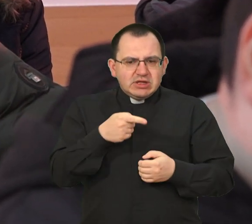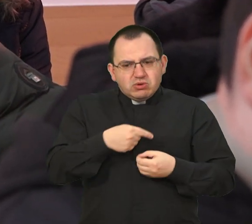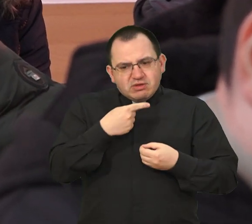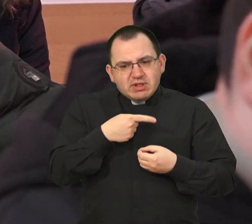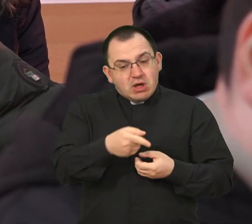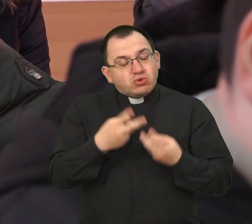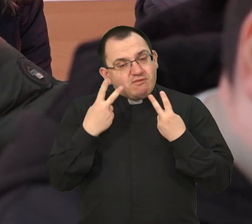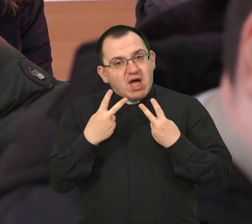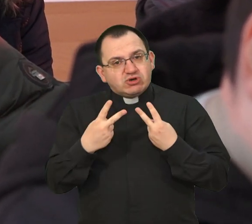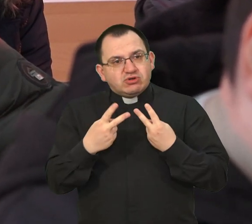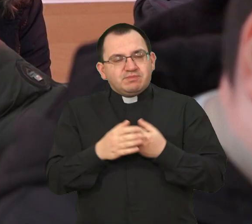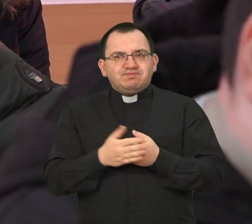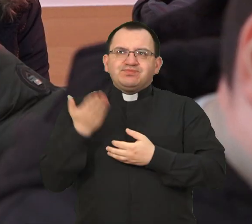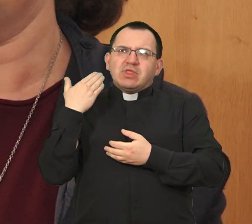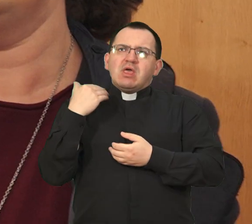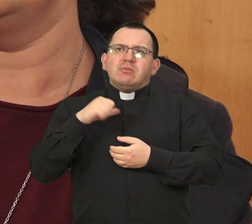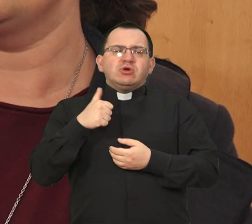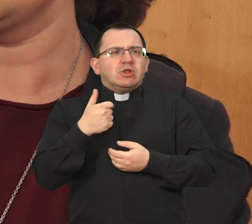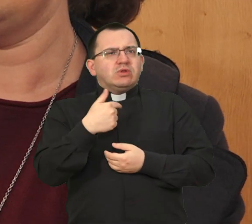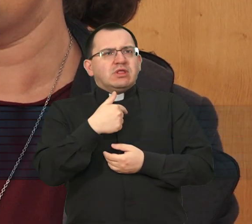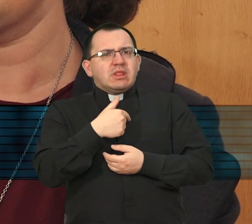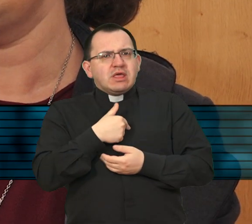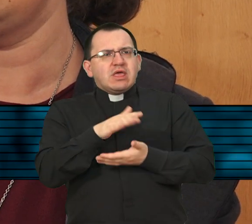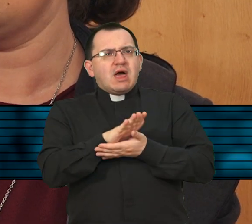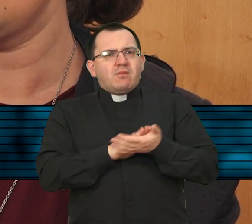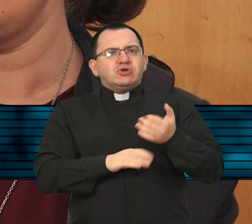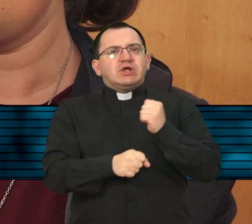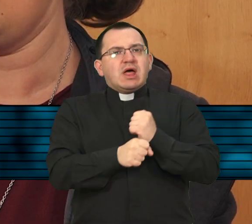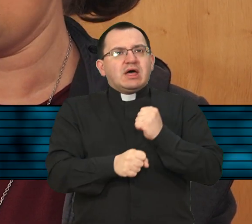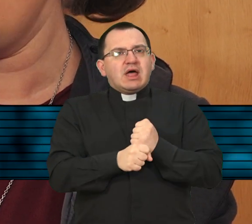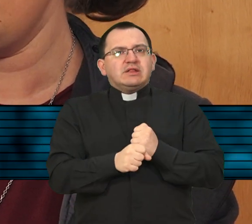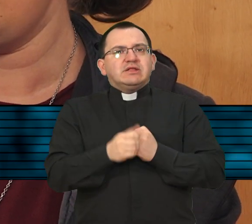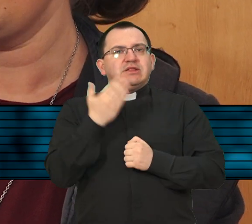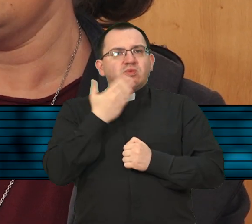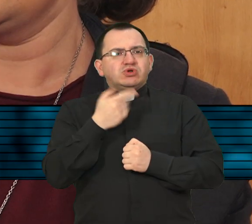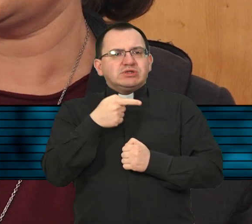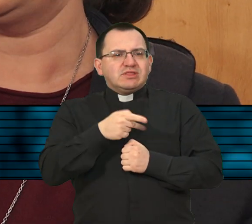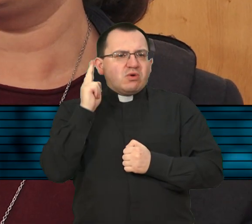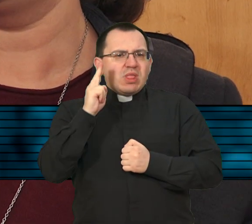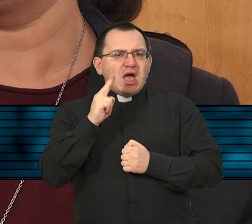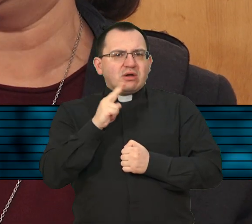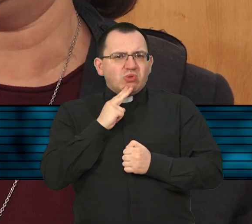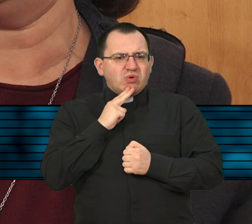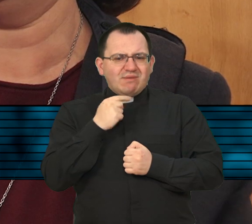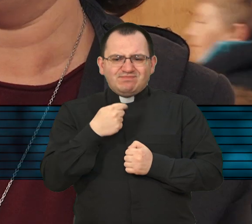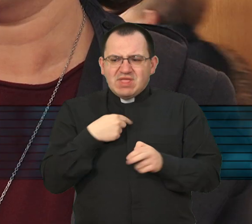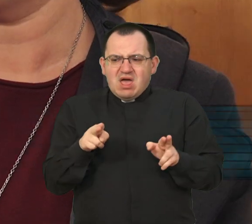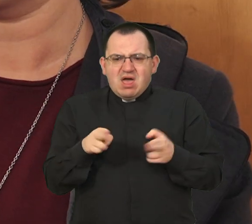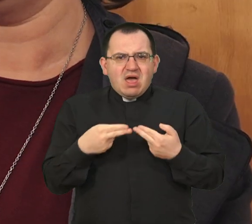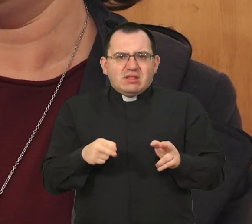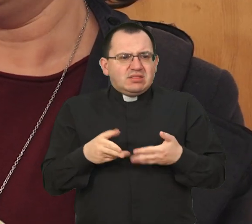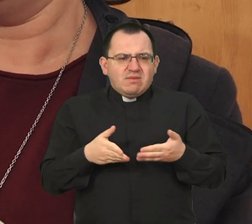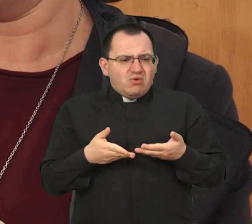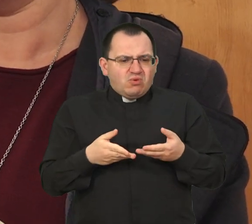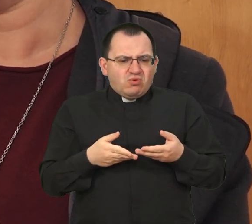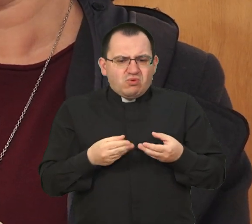znače u radu s djecom. Prošle godine sam počela raditi sa učenicom koja je gluhonjema, znači ne mogu joj neke